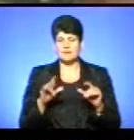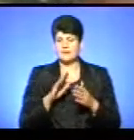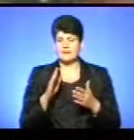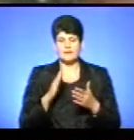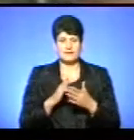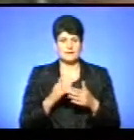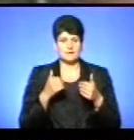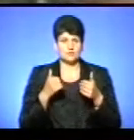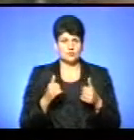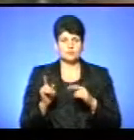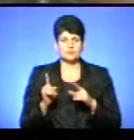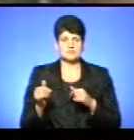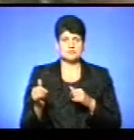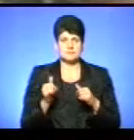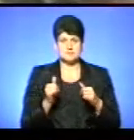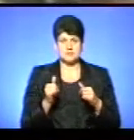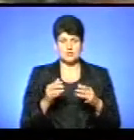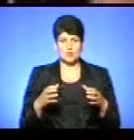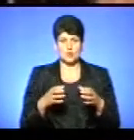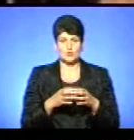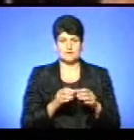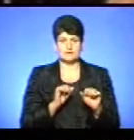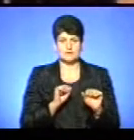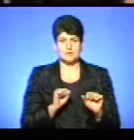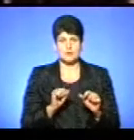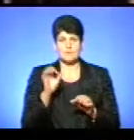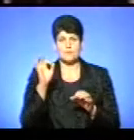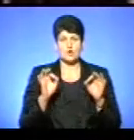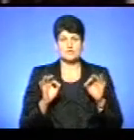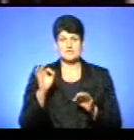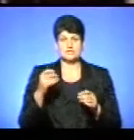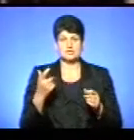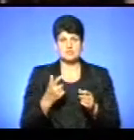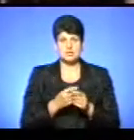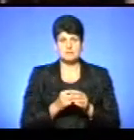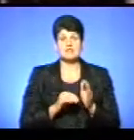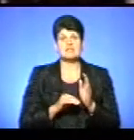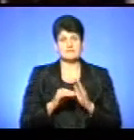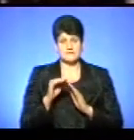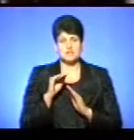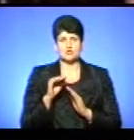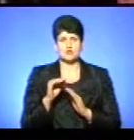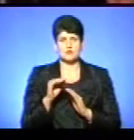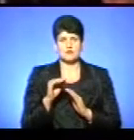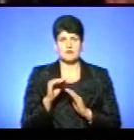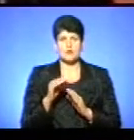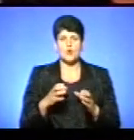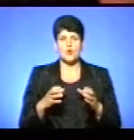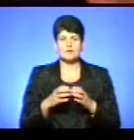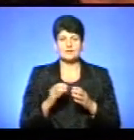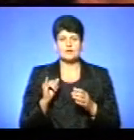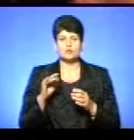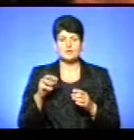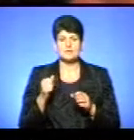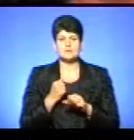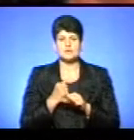достатнім, аби забезпечити колективний імунітет. Процент щеплених дітей достатньо високий. Колективний імунітет працює